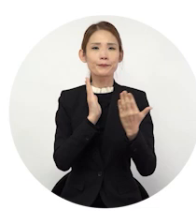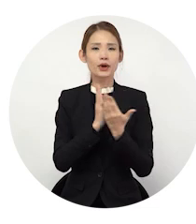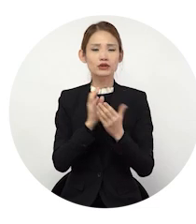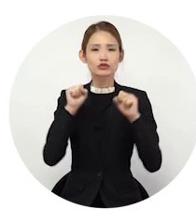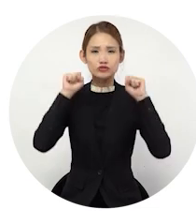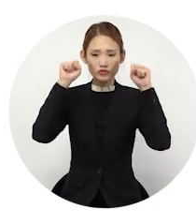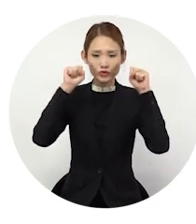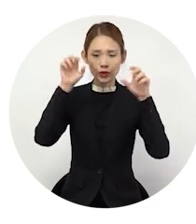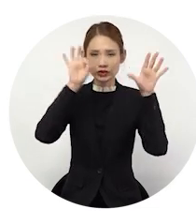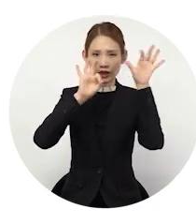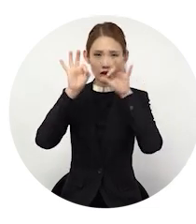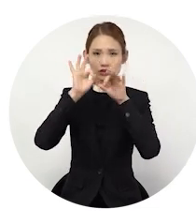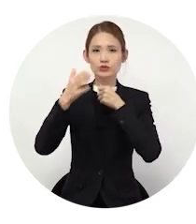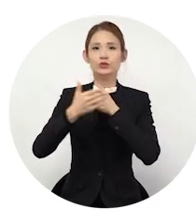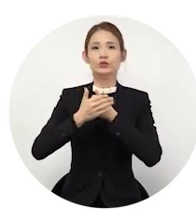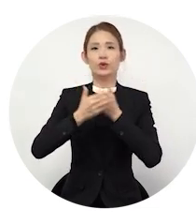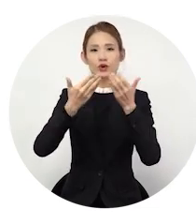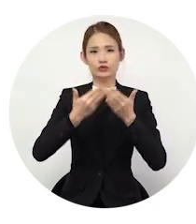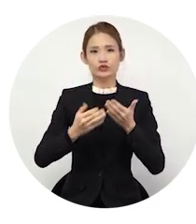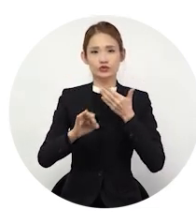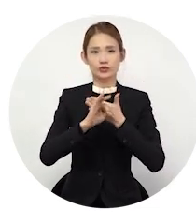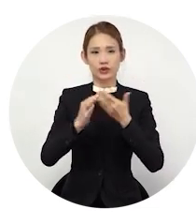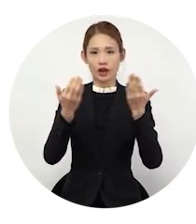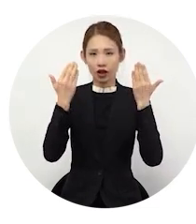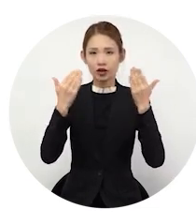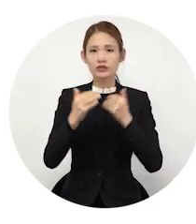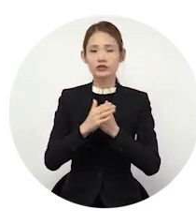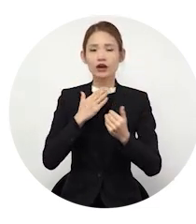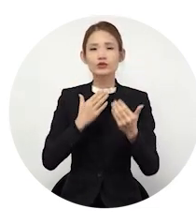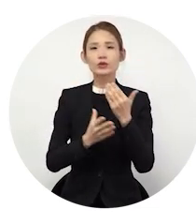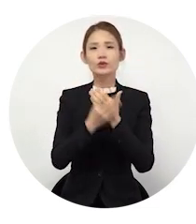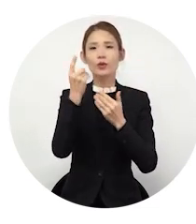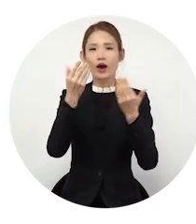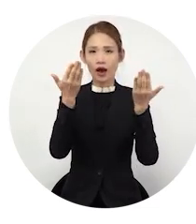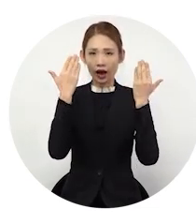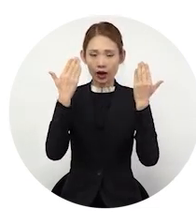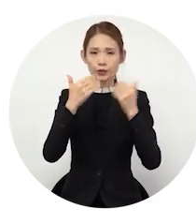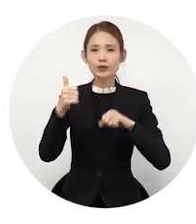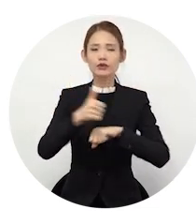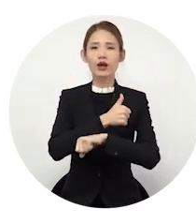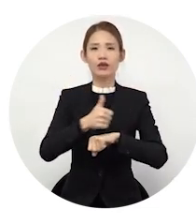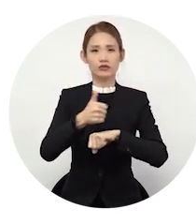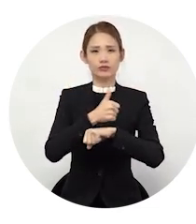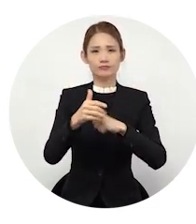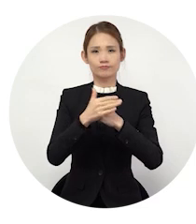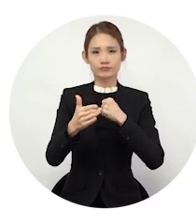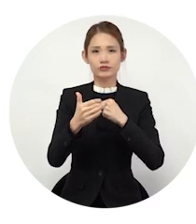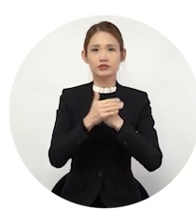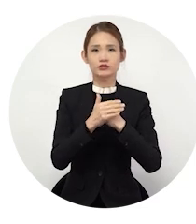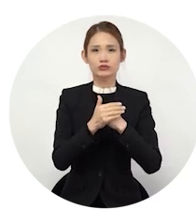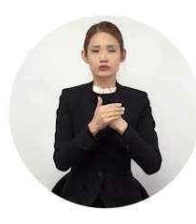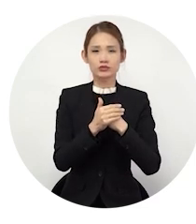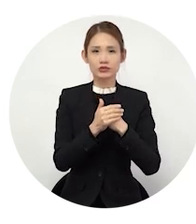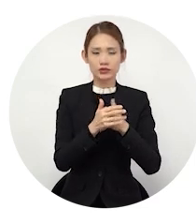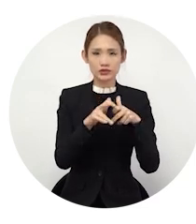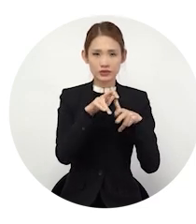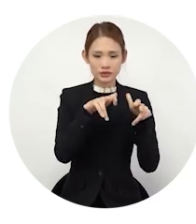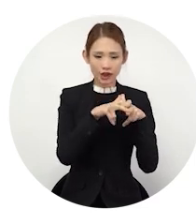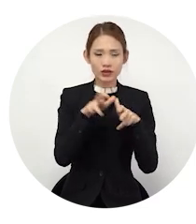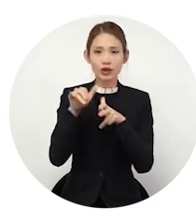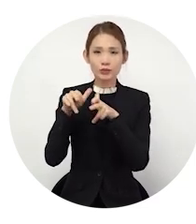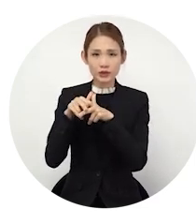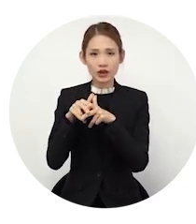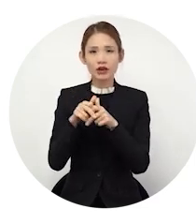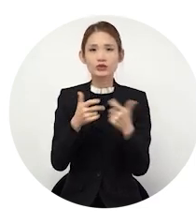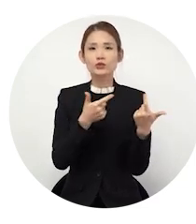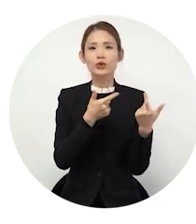나에게 맞는 운동들을 찾아서 할 수 있게끔 학교에서, 나도 통합학교 똑같이 그냥 애들이랑 다니고 있었으니까 애들은 애들에게 맞는 거